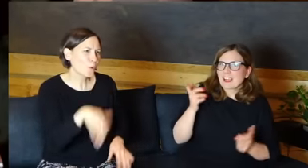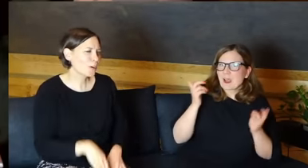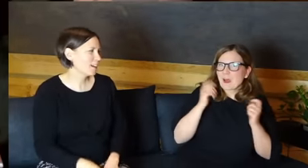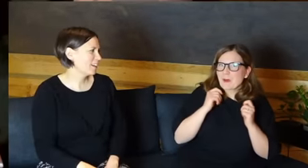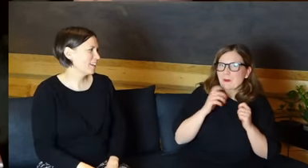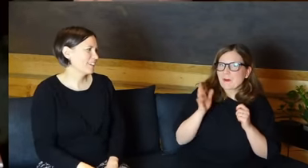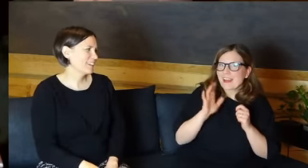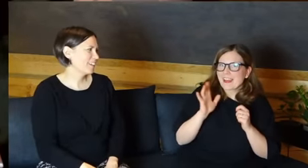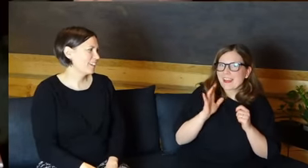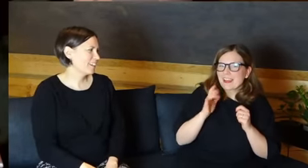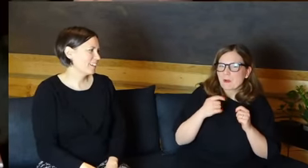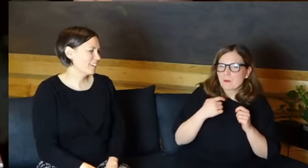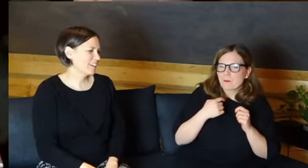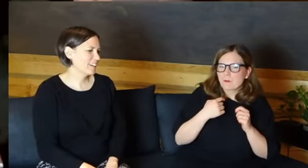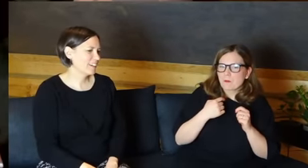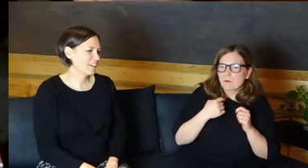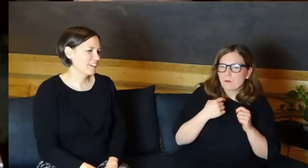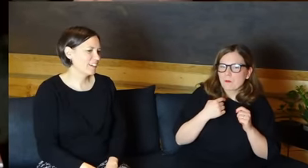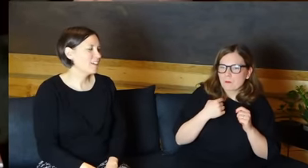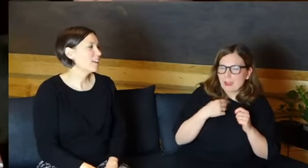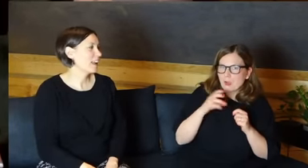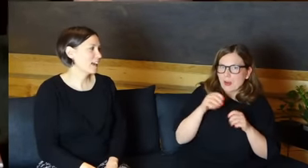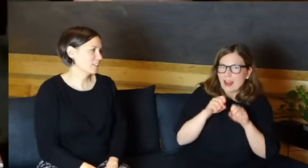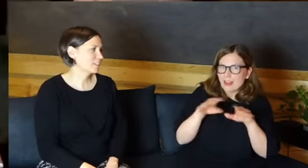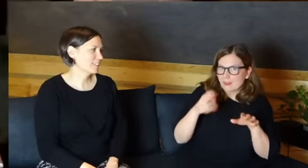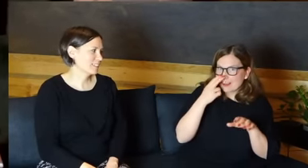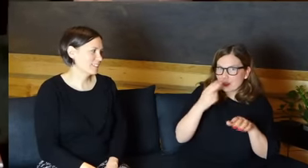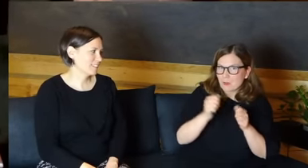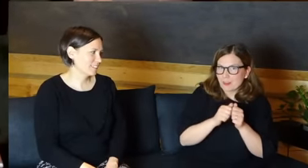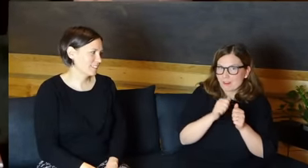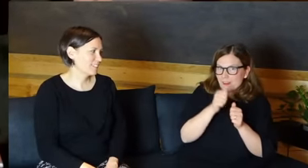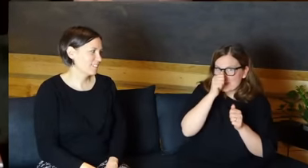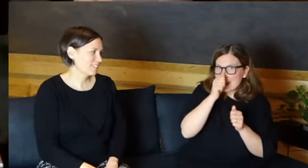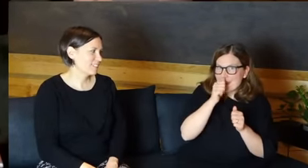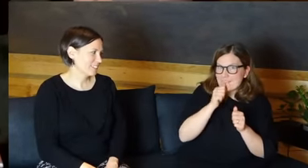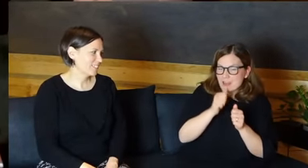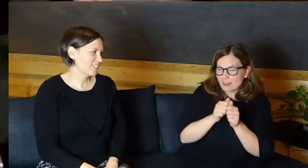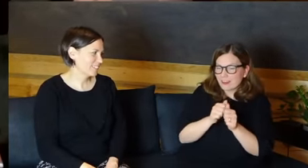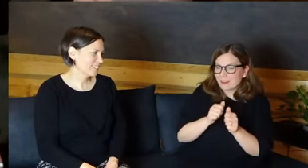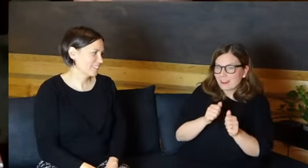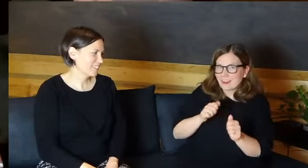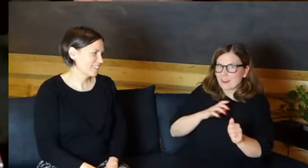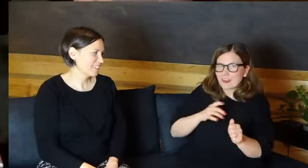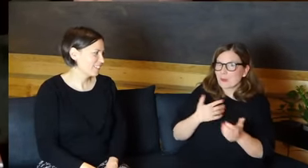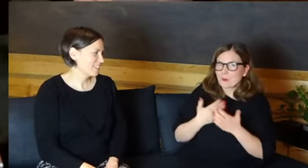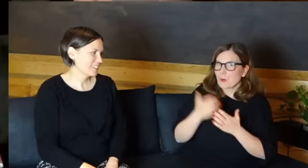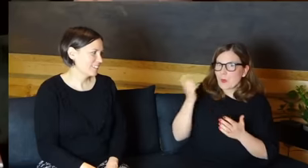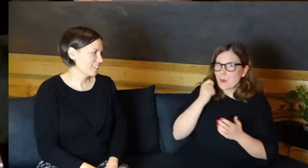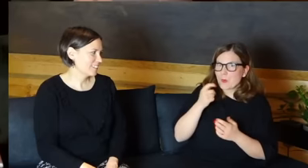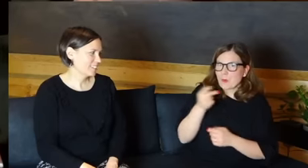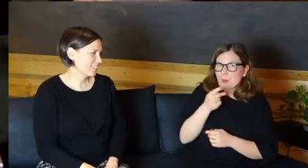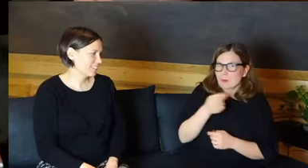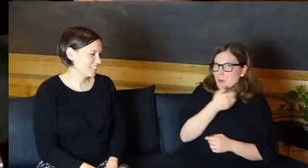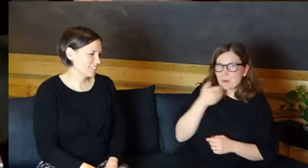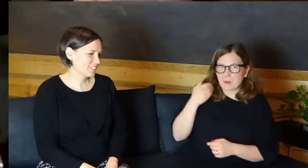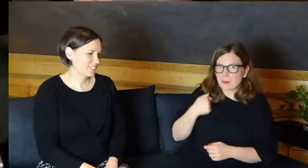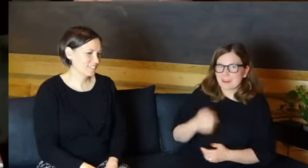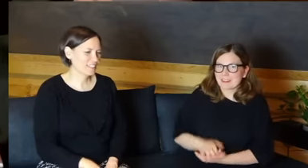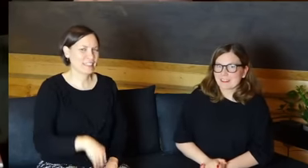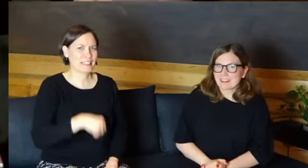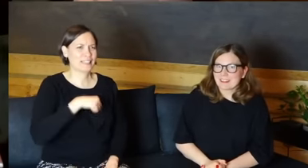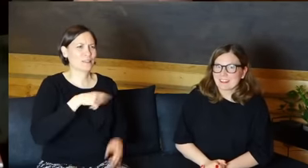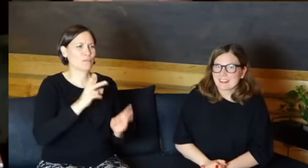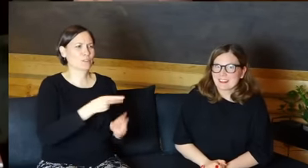justiin katoin tuota lähetystä, mutta taisi tulla vähän viiveellä, eli en kuullut. Joo. No se meni vähän itselläkin